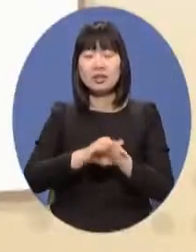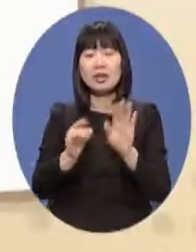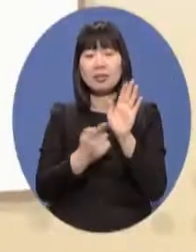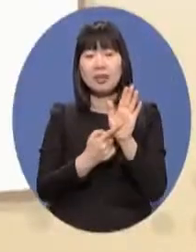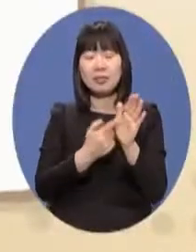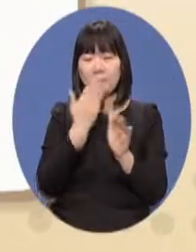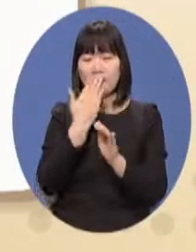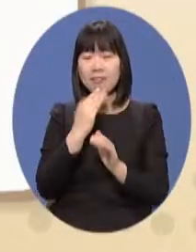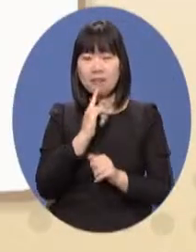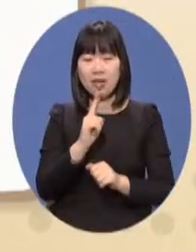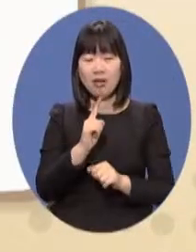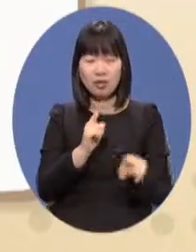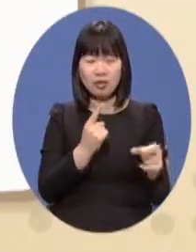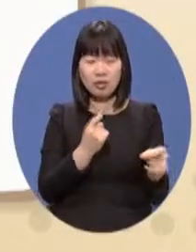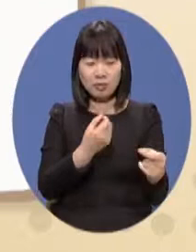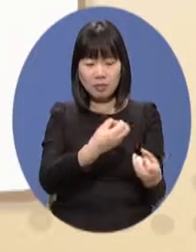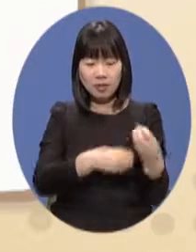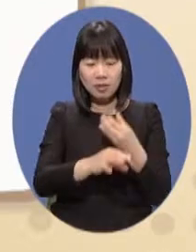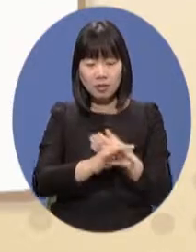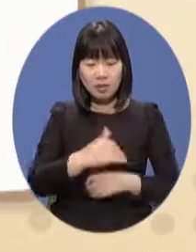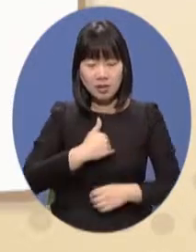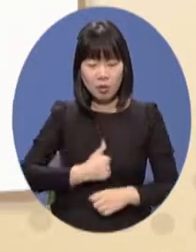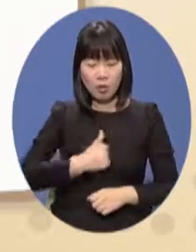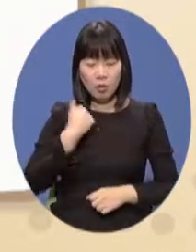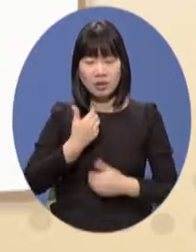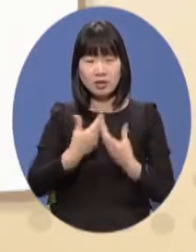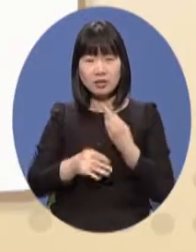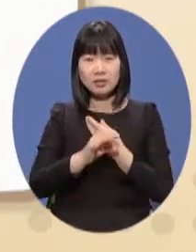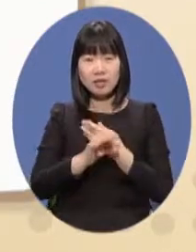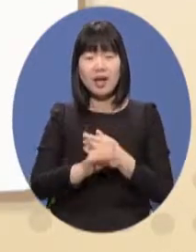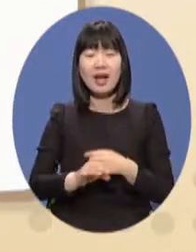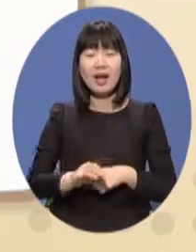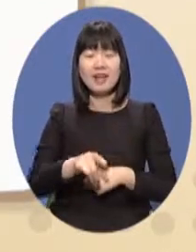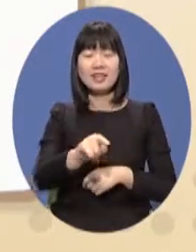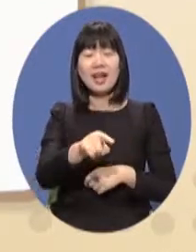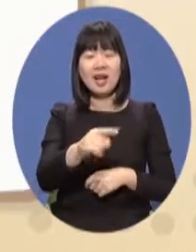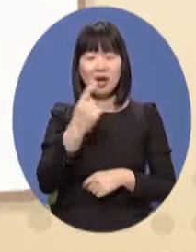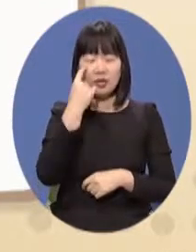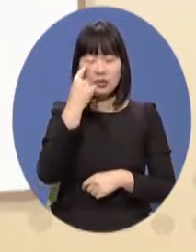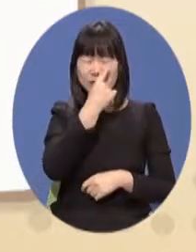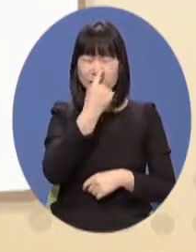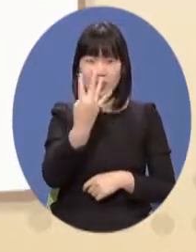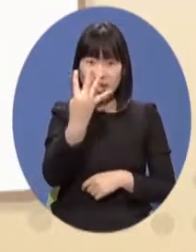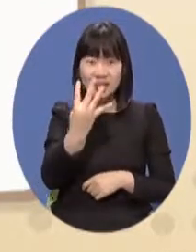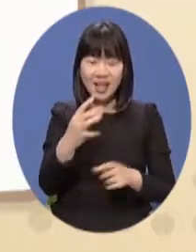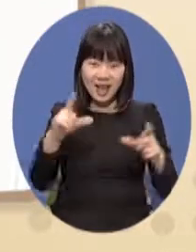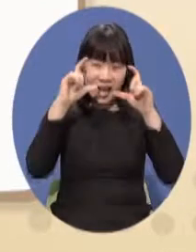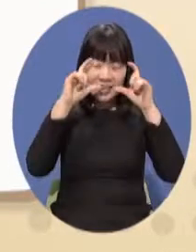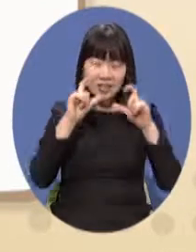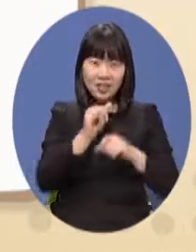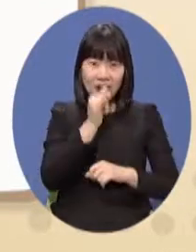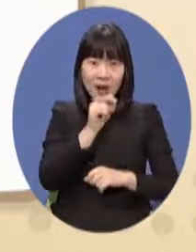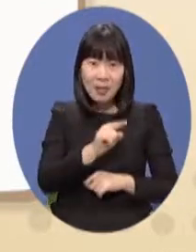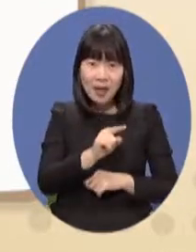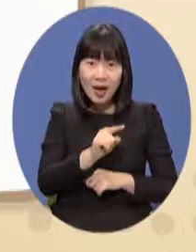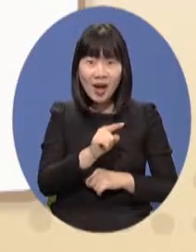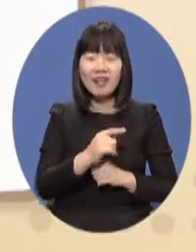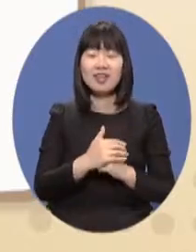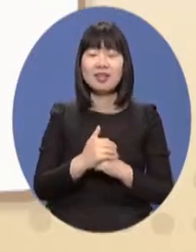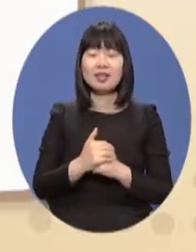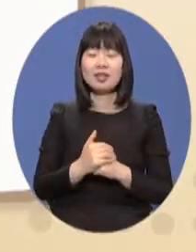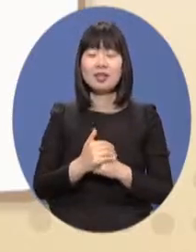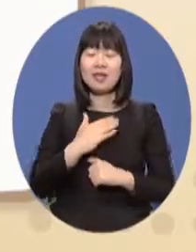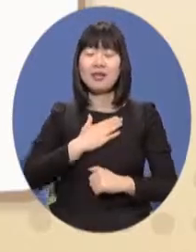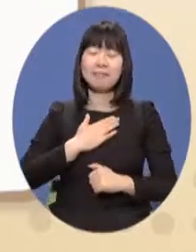있게 됩니다. 야 그렇게 말하면 나 화나. 예를 들면 아이들이 야 너 눈 네 개냐 안경 끼고 막 이렇게 놀리면 놀릴 수 있죠. 그러면 아이들이